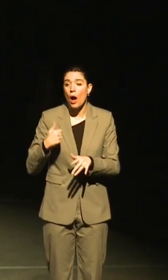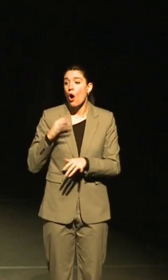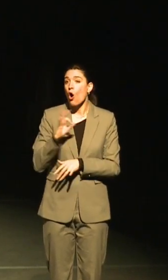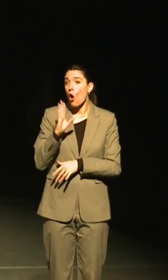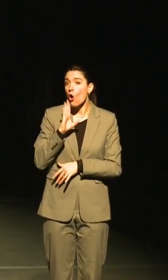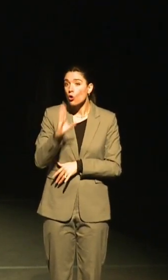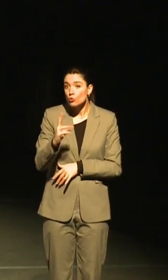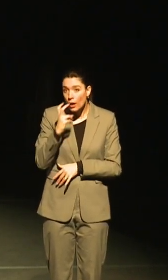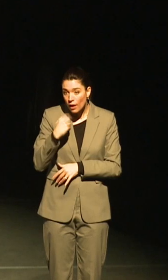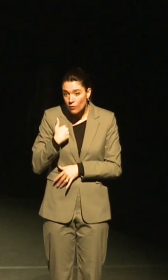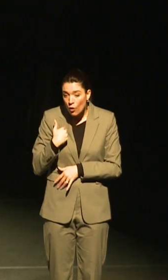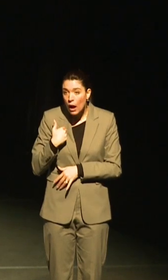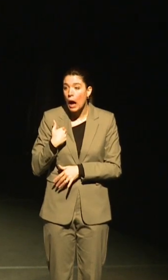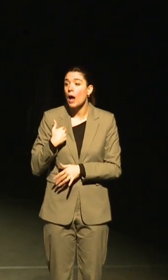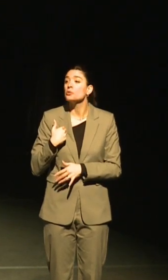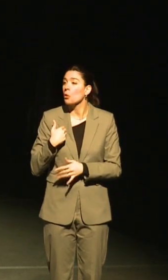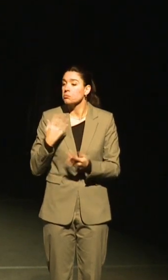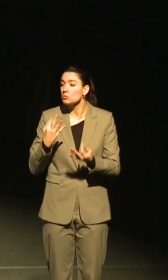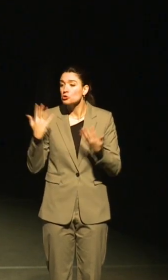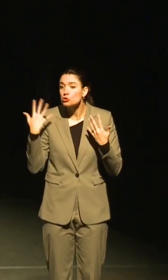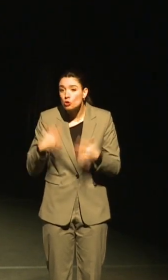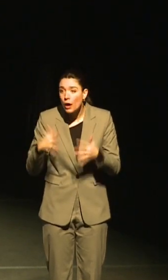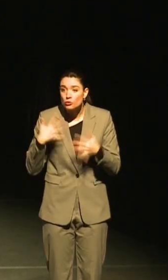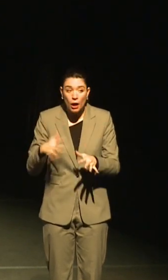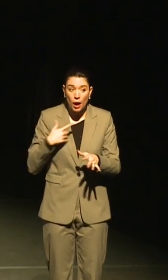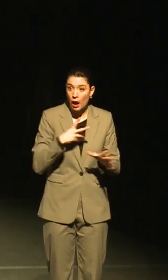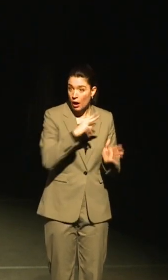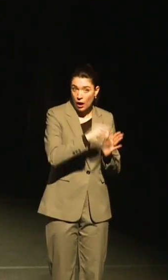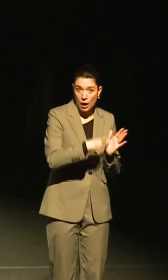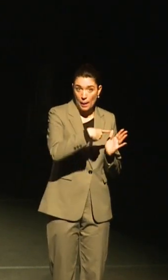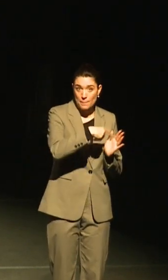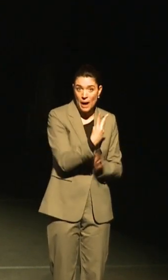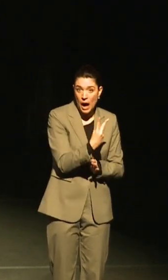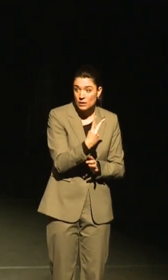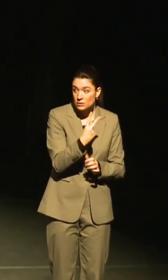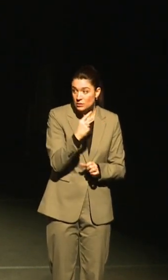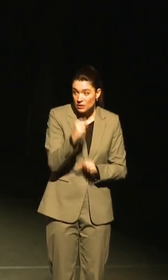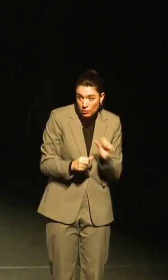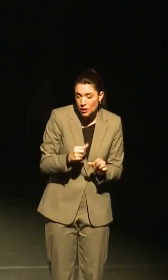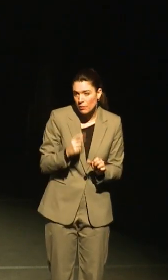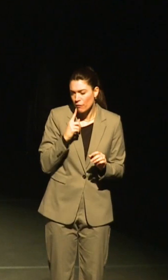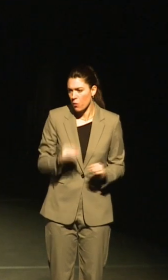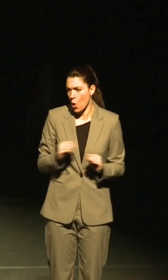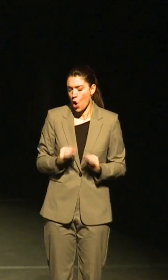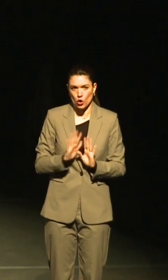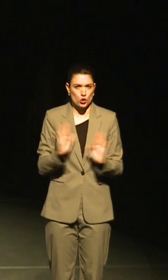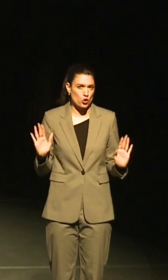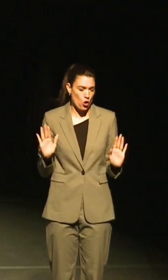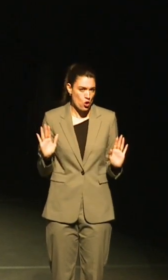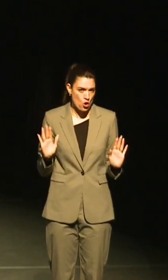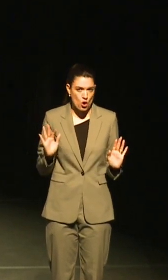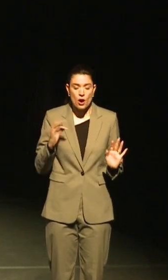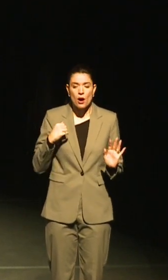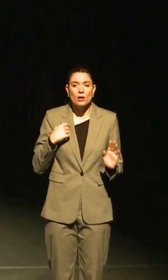in parks non dovrebbe cambiare assolutamente niente a prescindere diciamo così da quello che è il mio orientamento sessuale Quindi da questo punto di vista